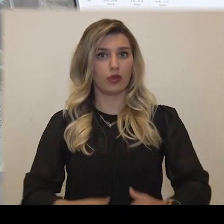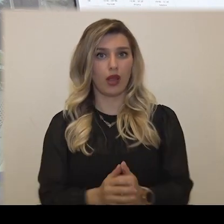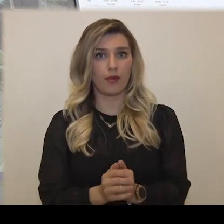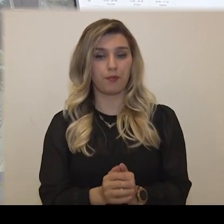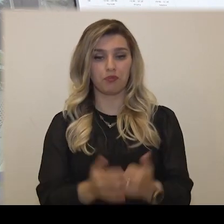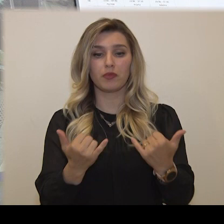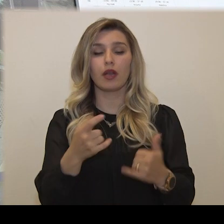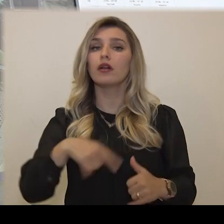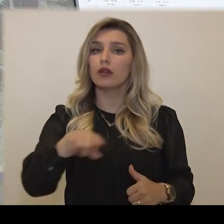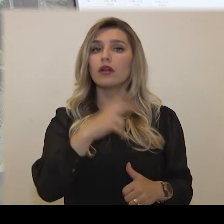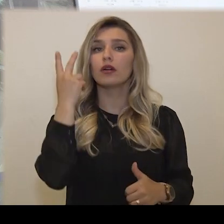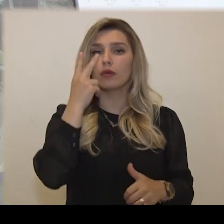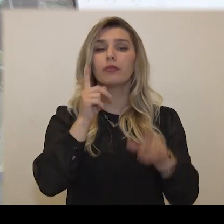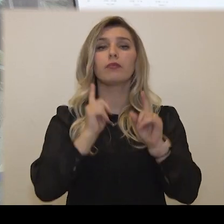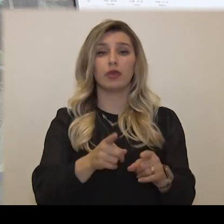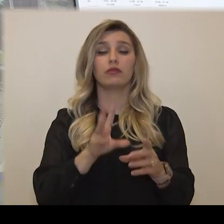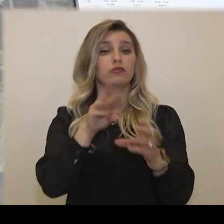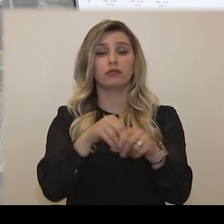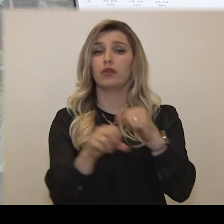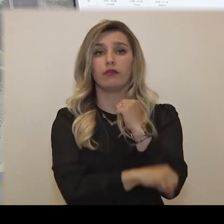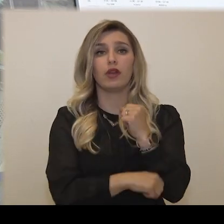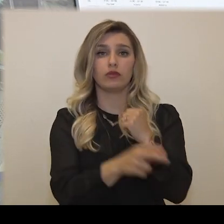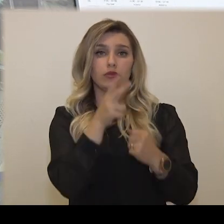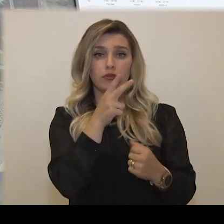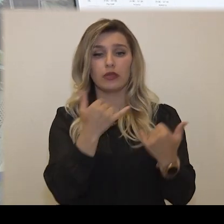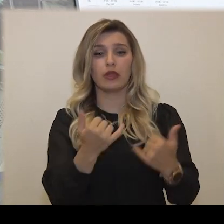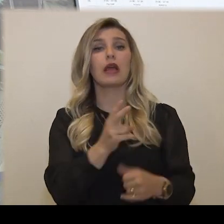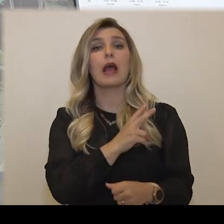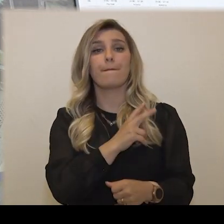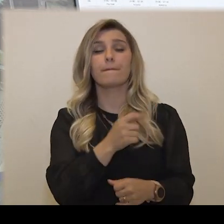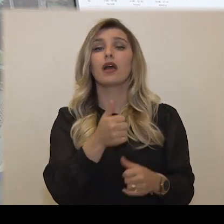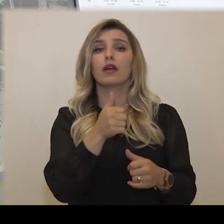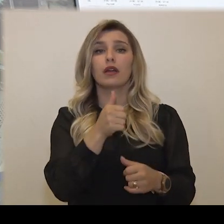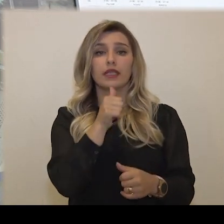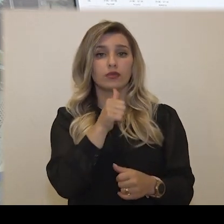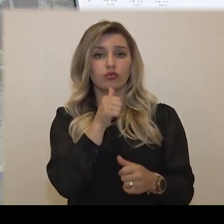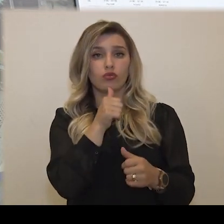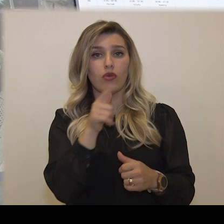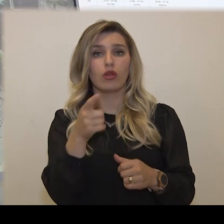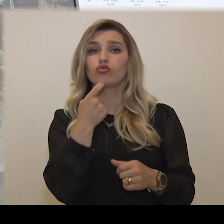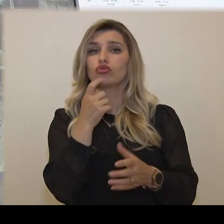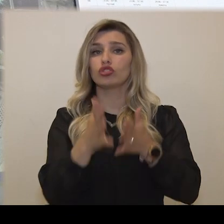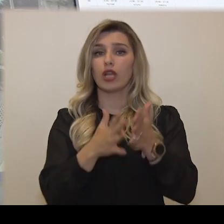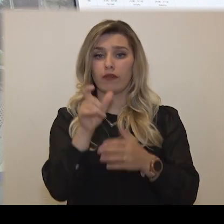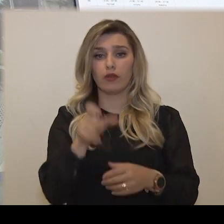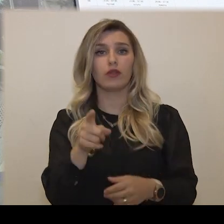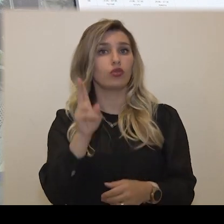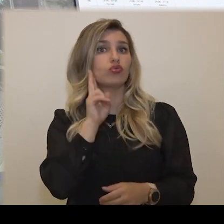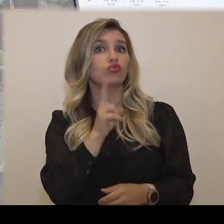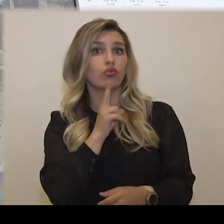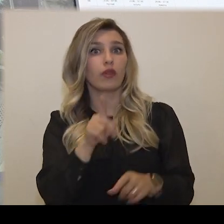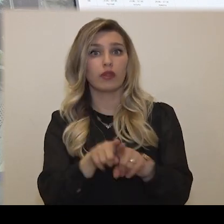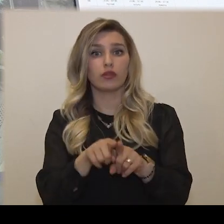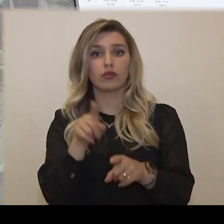i frymë që edhe këta nëzëns duhet të ndjekin fakultetot. Kemi instruktorën e gjuhës e shenjave, që është një person që nuk fletë, nuk dëgjohë, mi po